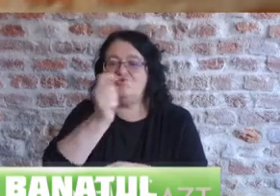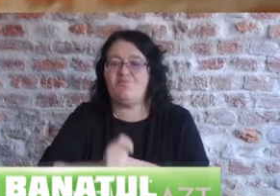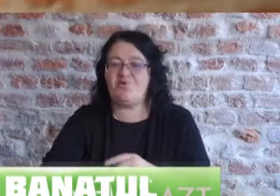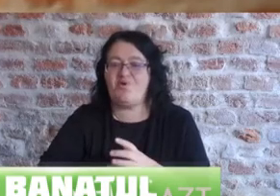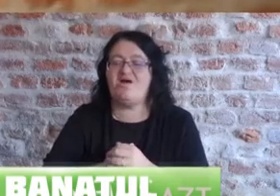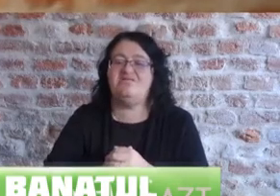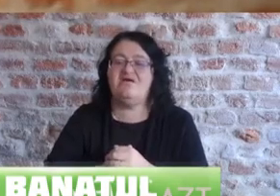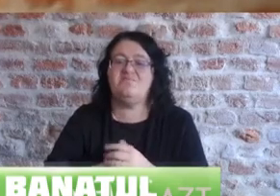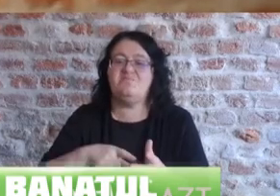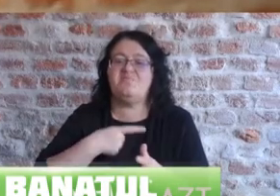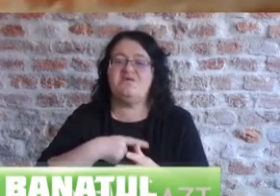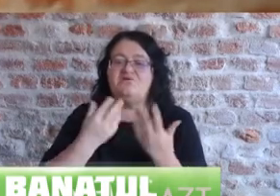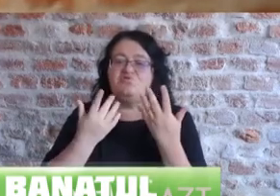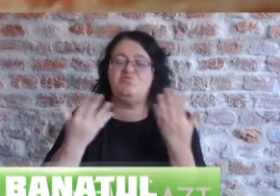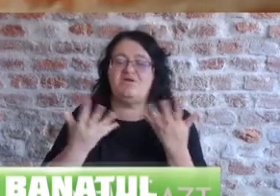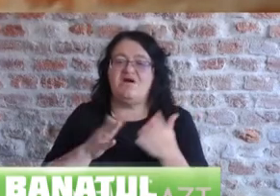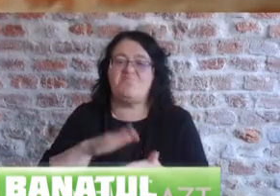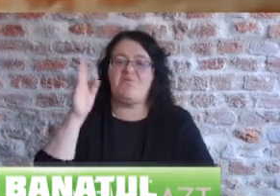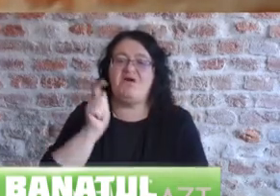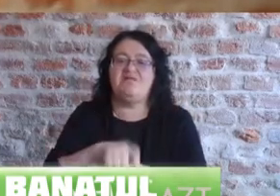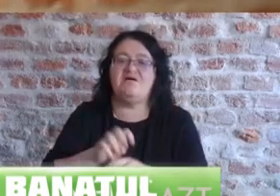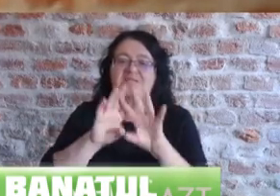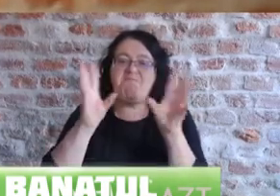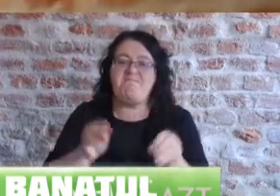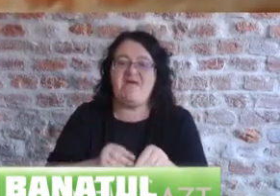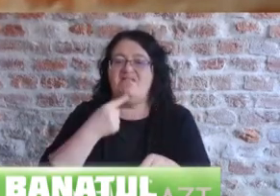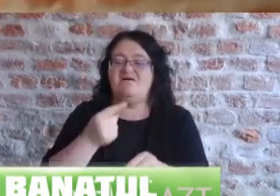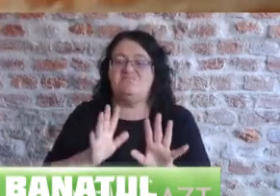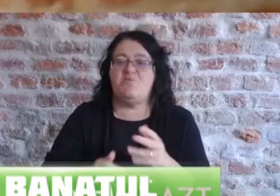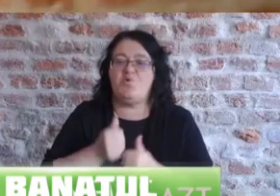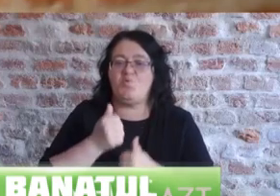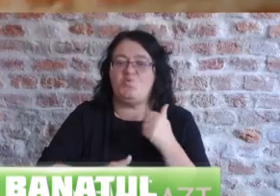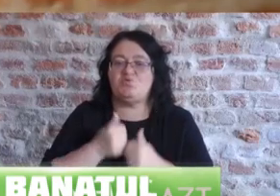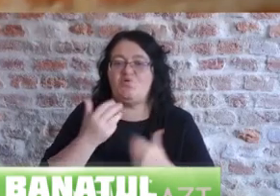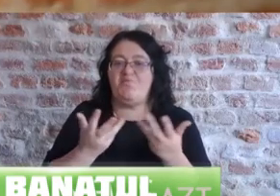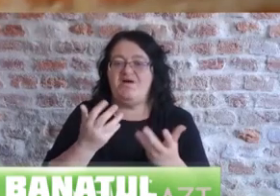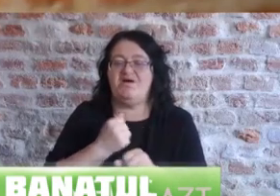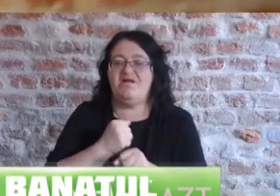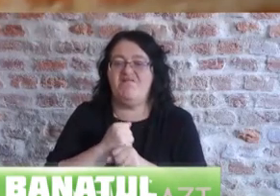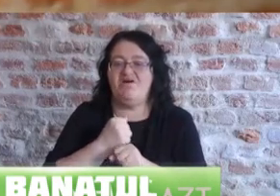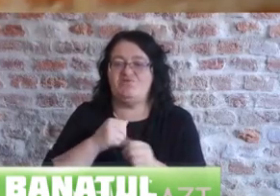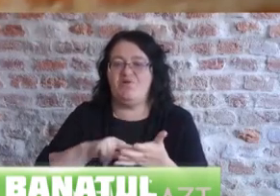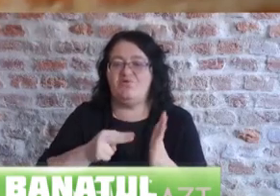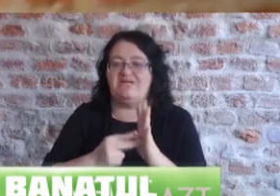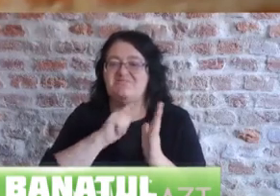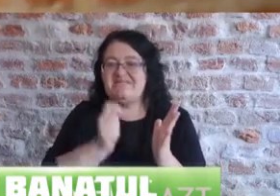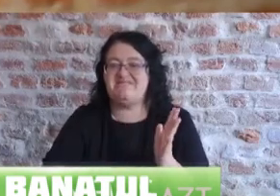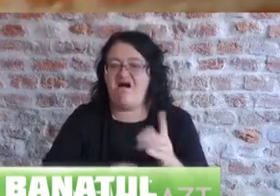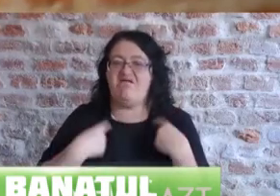proiecte. Este un număr care e mai mare decât media, să spunem, a concursurilor pe care le organizăm în